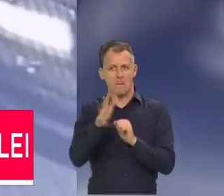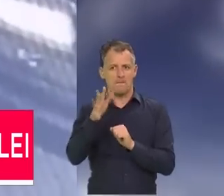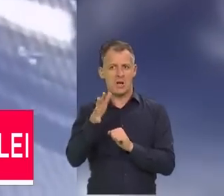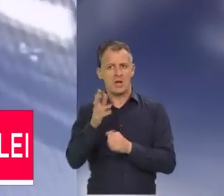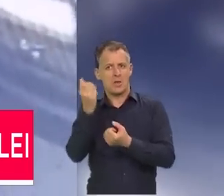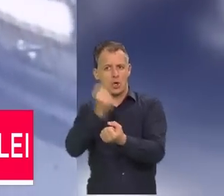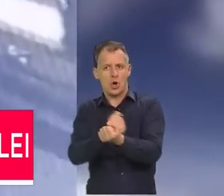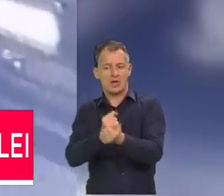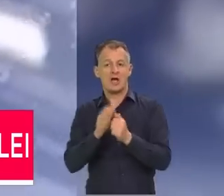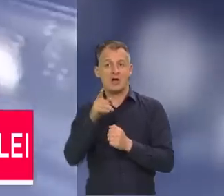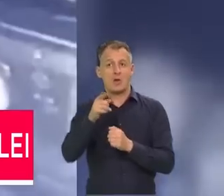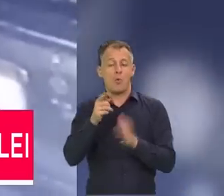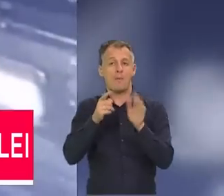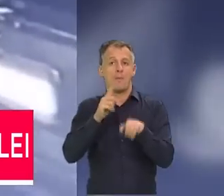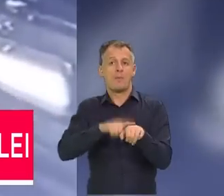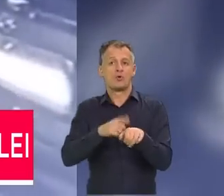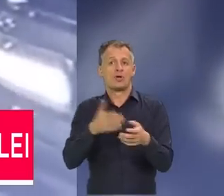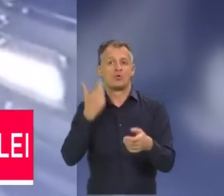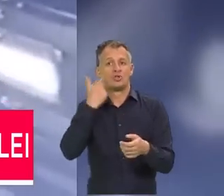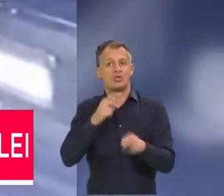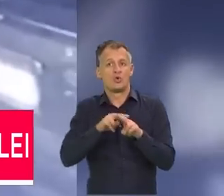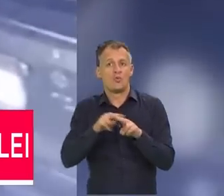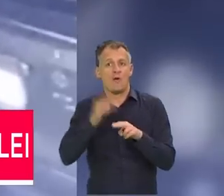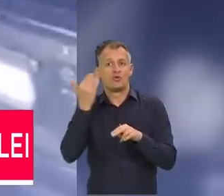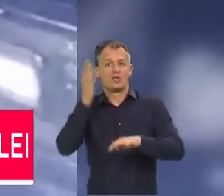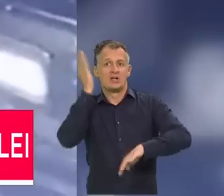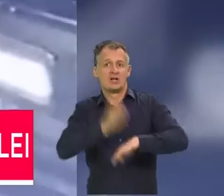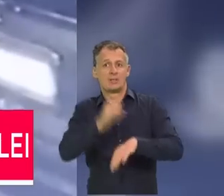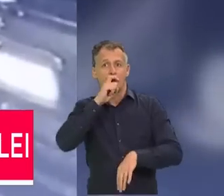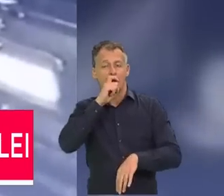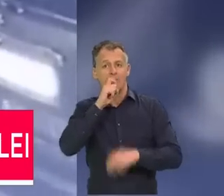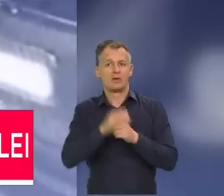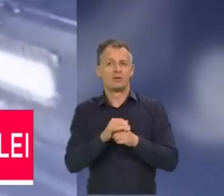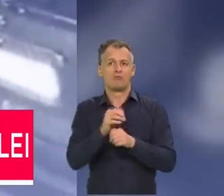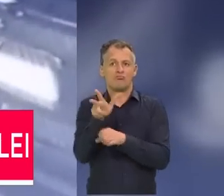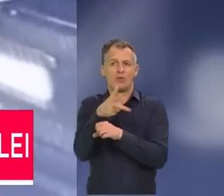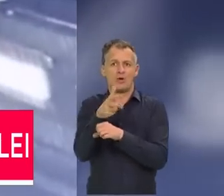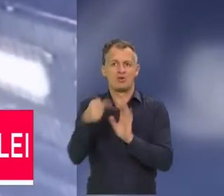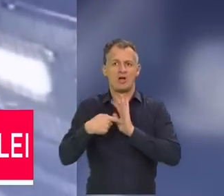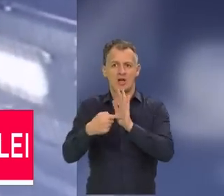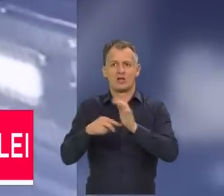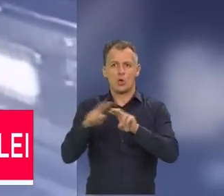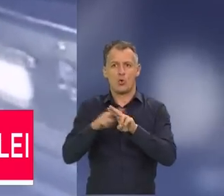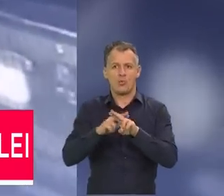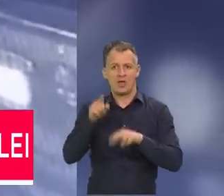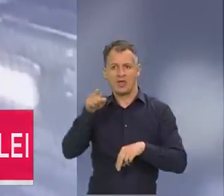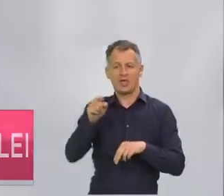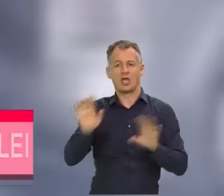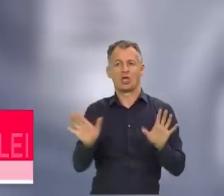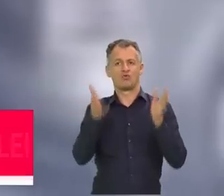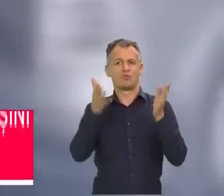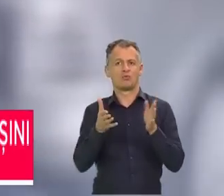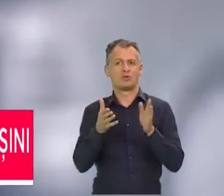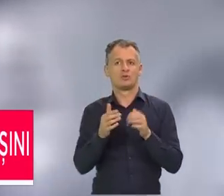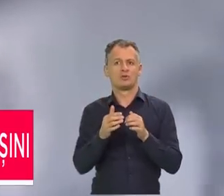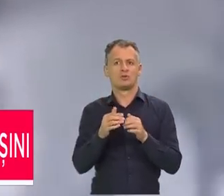știe exact ce s-a întâmplat și cum a fost rănit bărbatul. Imaginele de pe camerele de supraveghere arată cum acesta a început la un moment dat